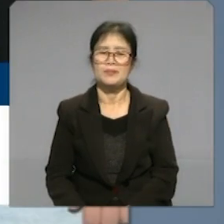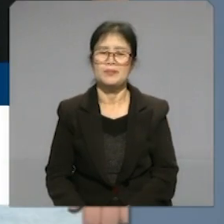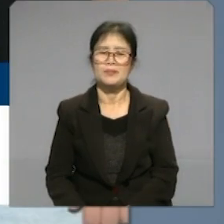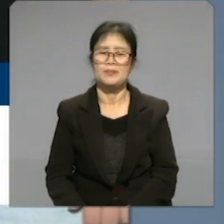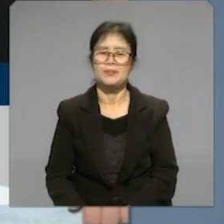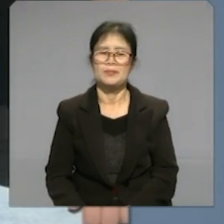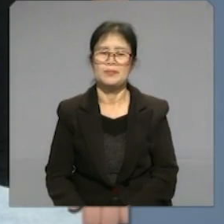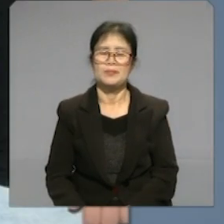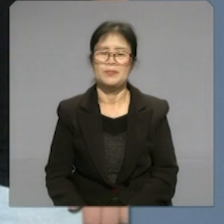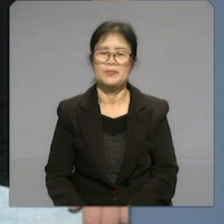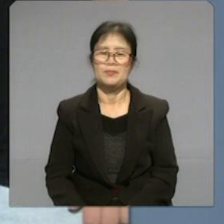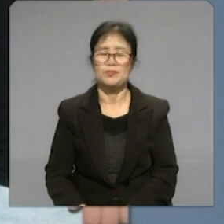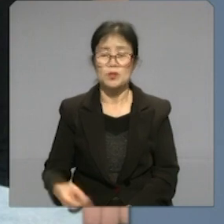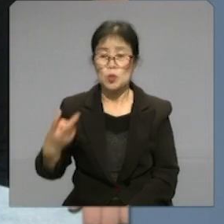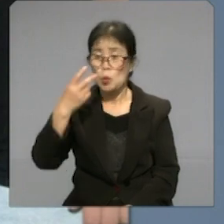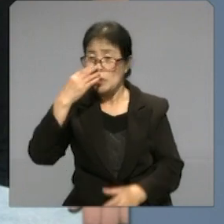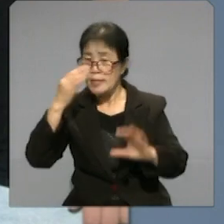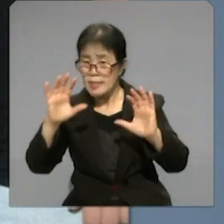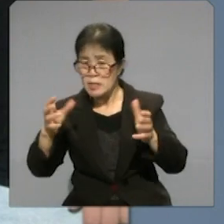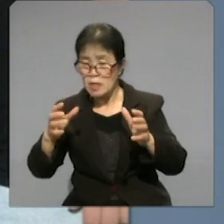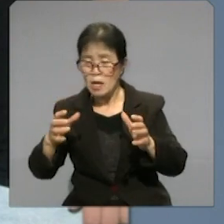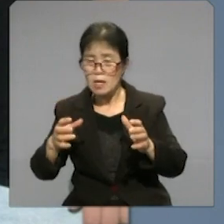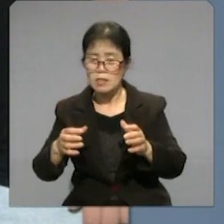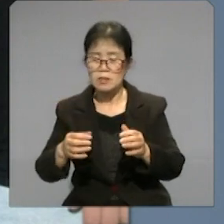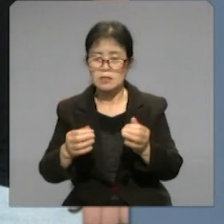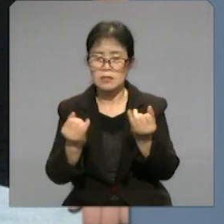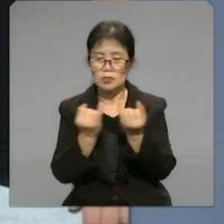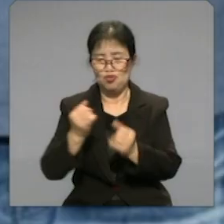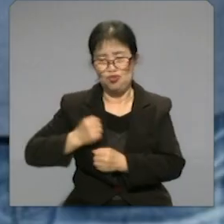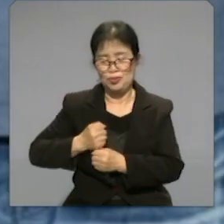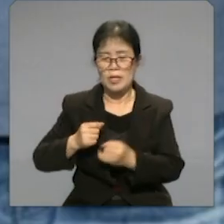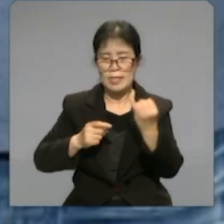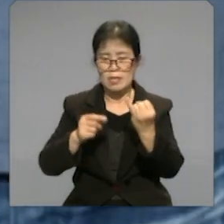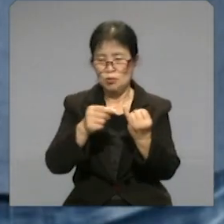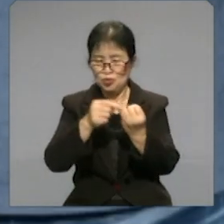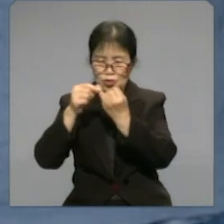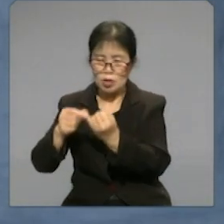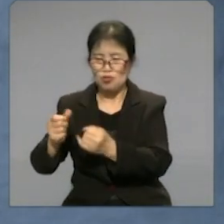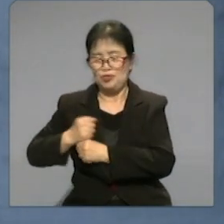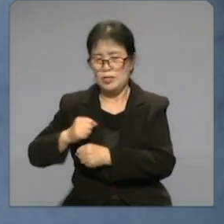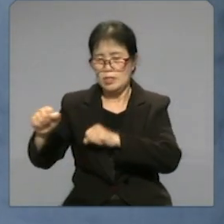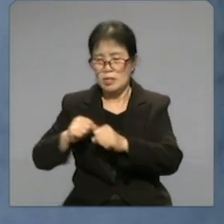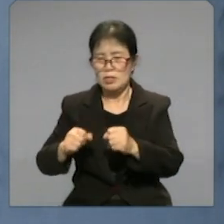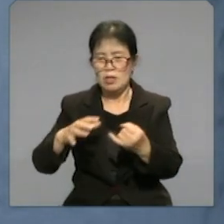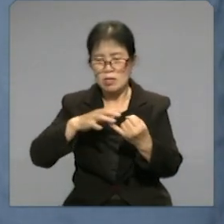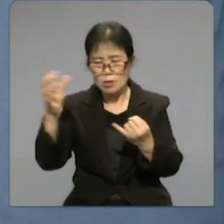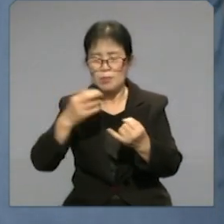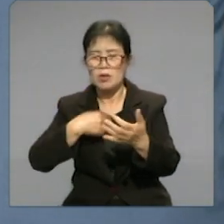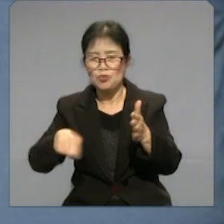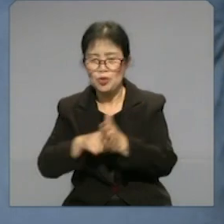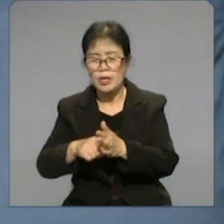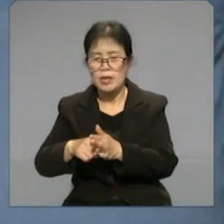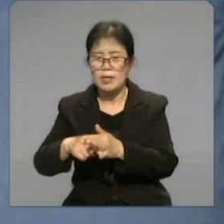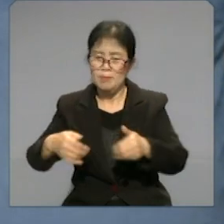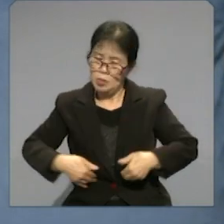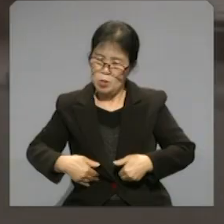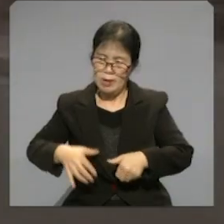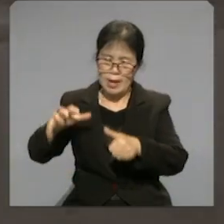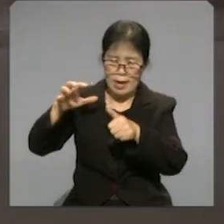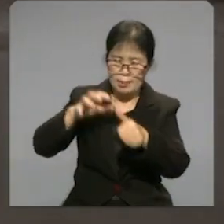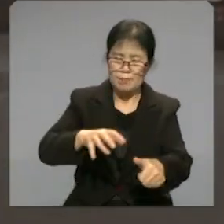barbarism. 또 이스라엘 여군 한 명을 구출한 건 군사 작전이었다며 인질 석방을 위해 필요한 건 압박이라고